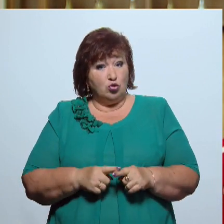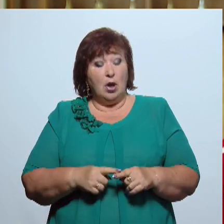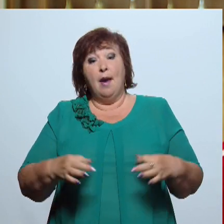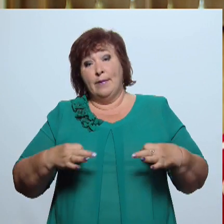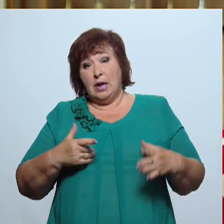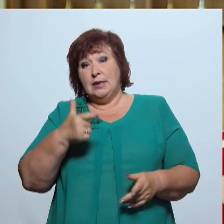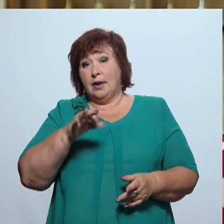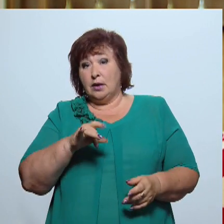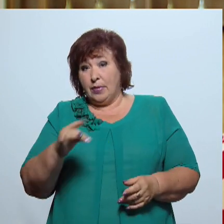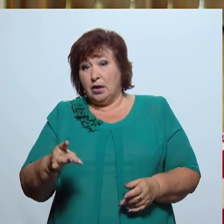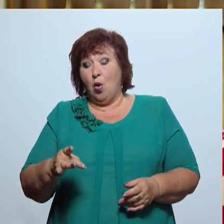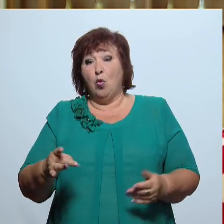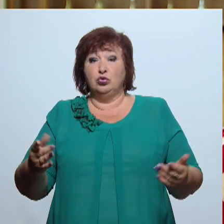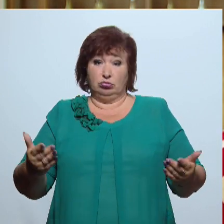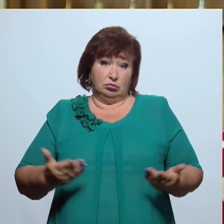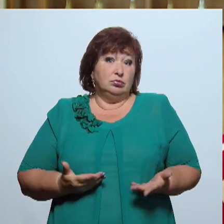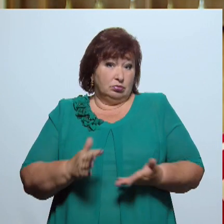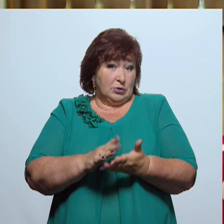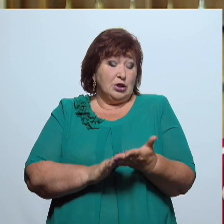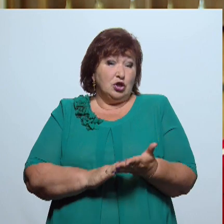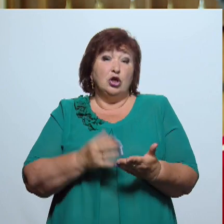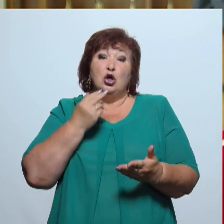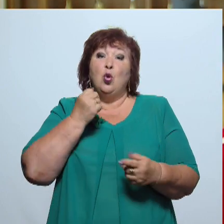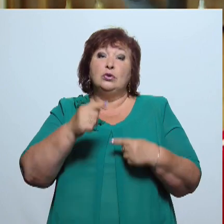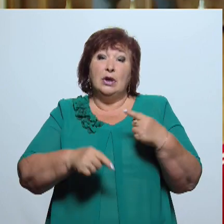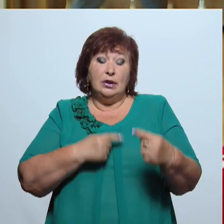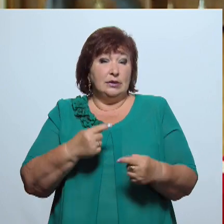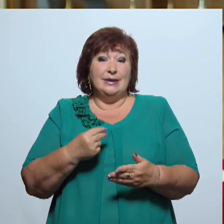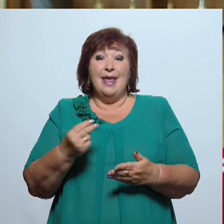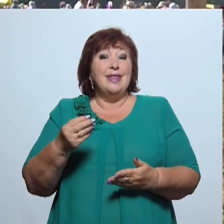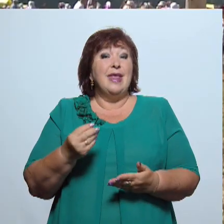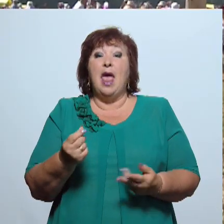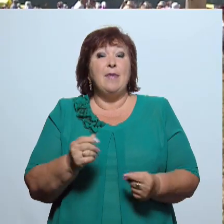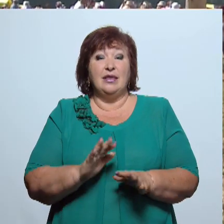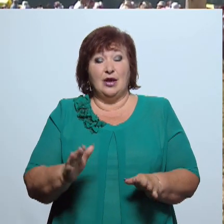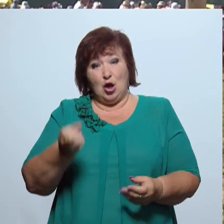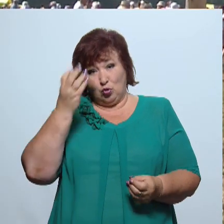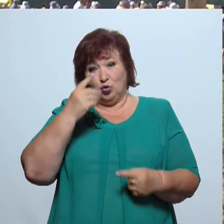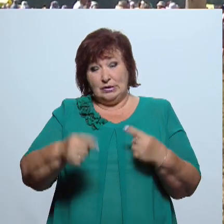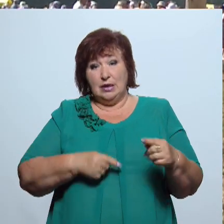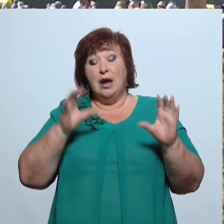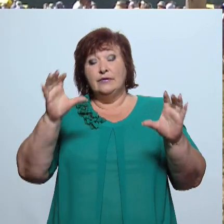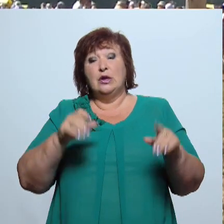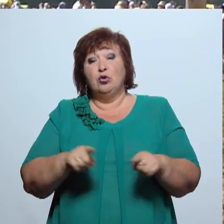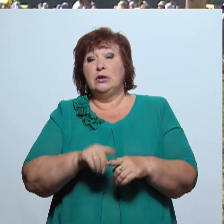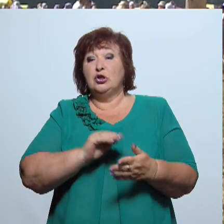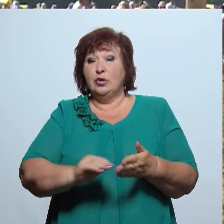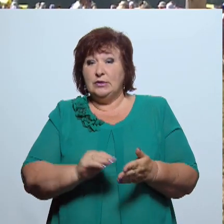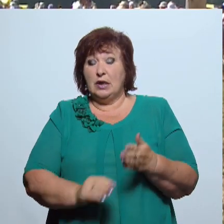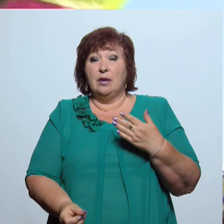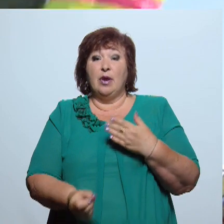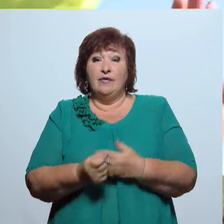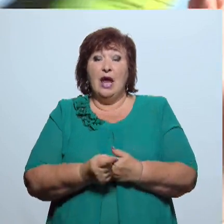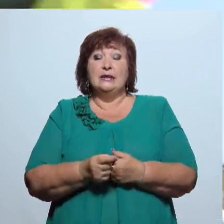праздник Гербер, он живет и здравствует, но это все равно традиция, это наше нематериальное культурное наследие. В законе также прописали, кто